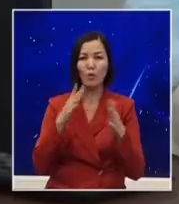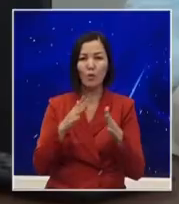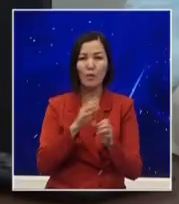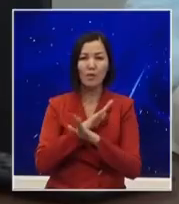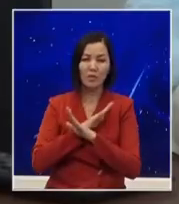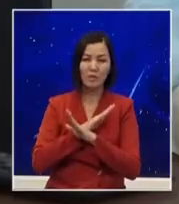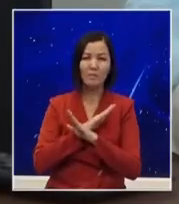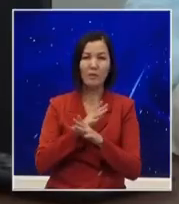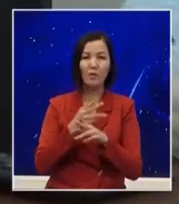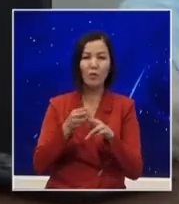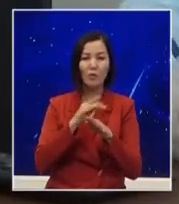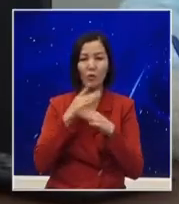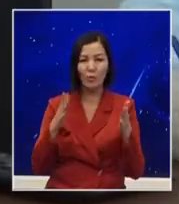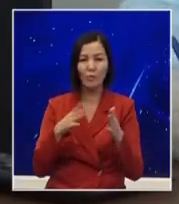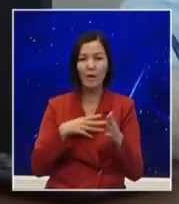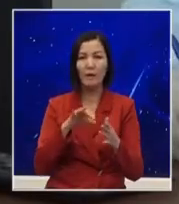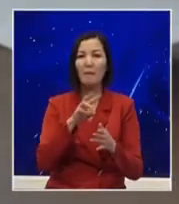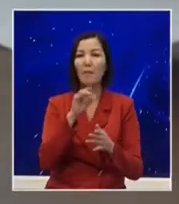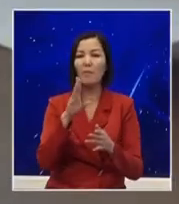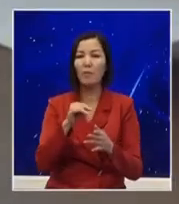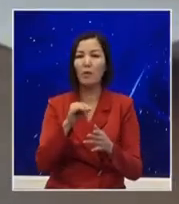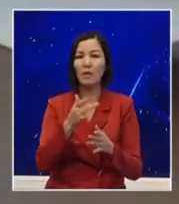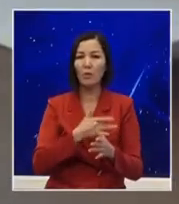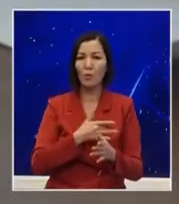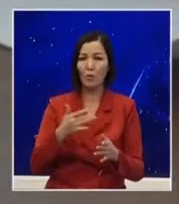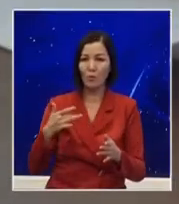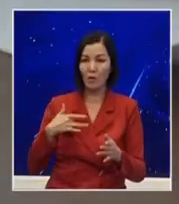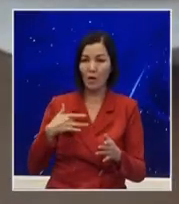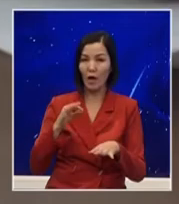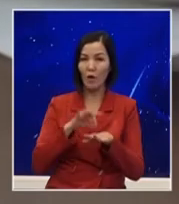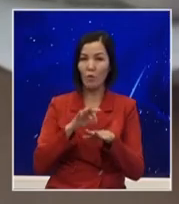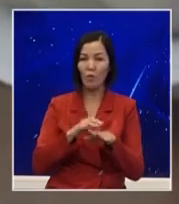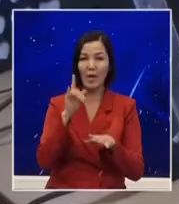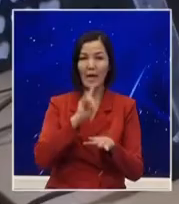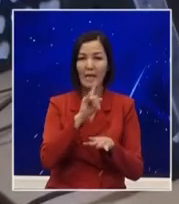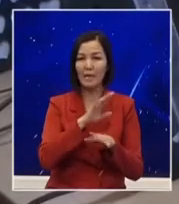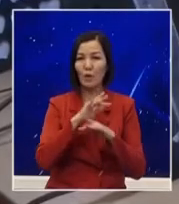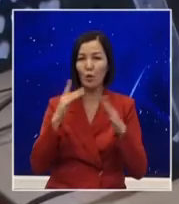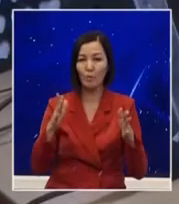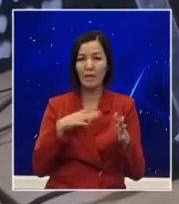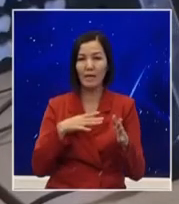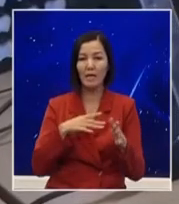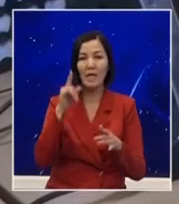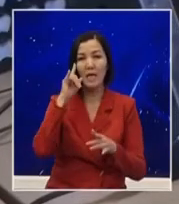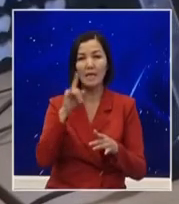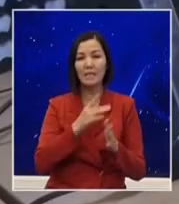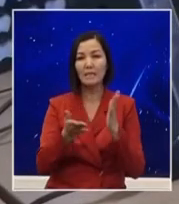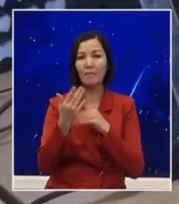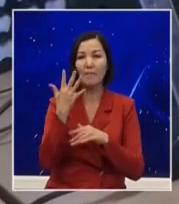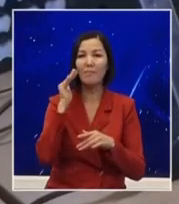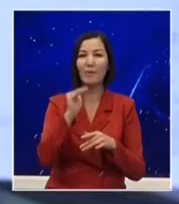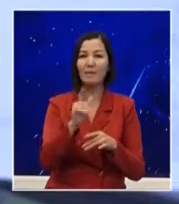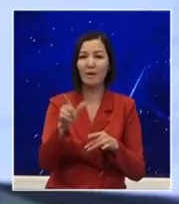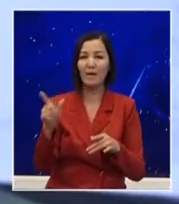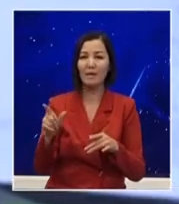жетімде көрсеткіште аз емес. Мамалық мамандардың сөзінше кеуде обыры әйелдер арасына кең тараған. Мәселен, Қазақстанның өзінде былтыр 5000-дай